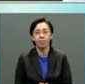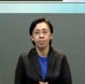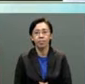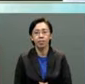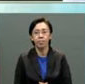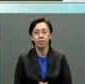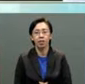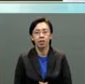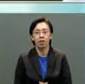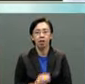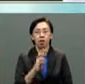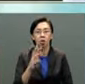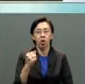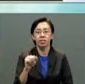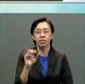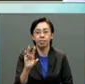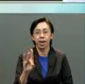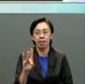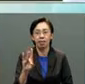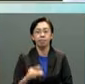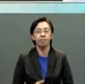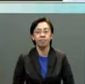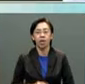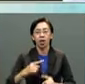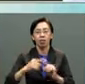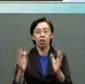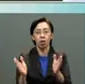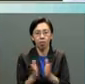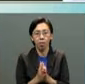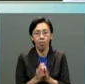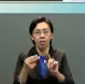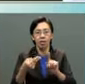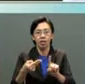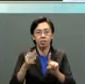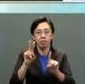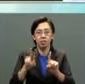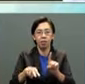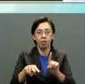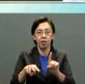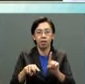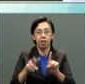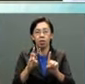ษครับ618รายนะครับรวมเป็นสะสม